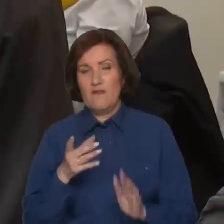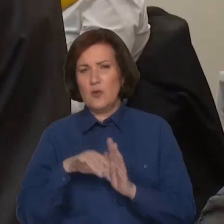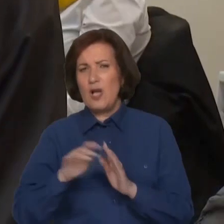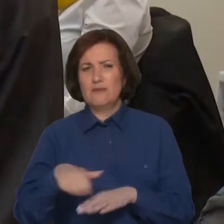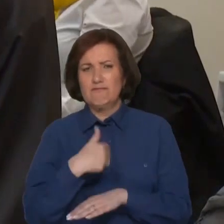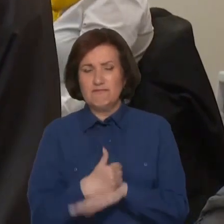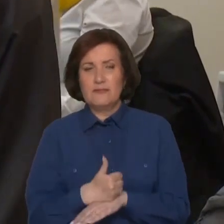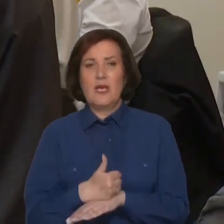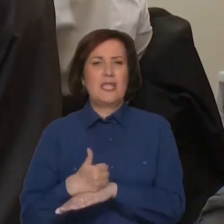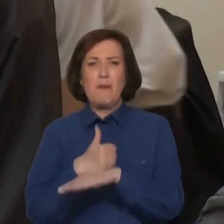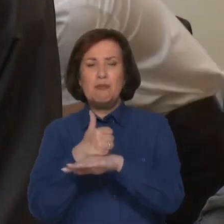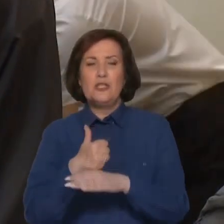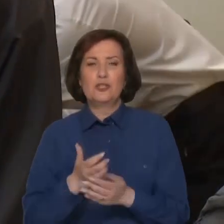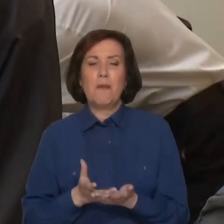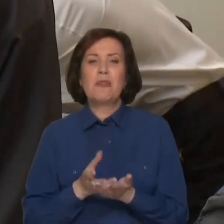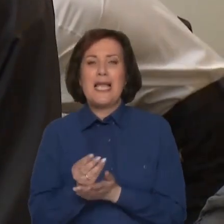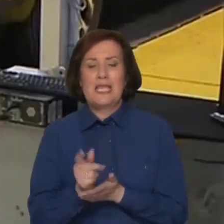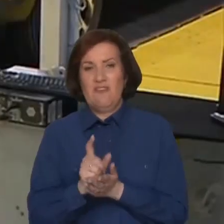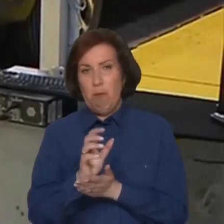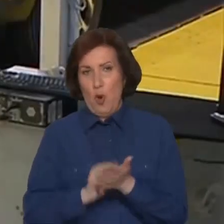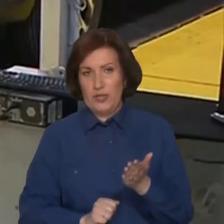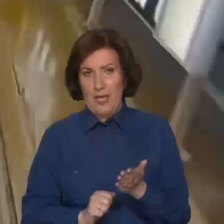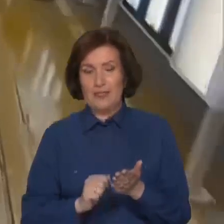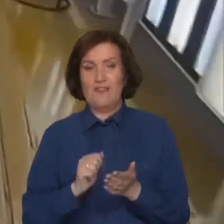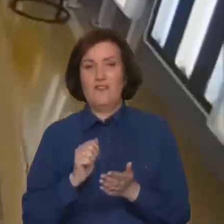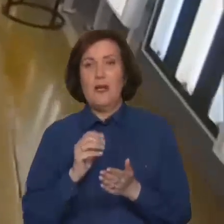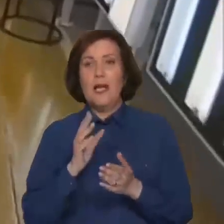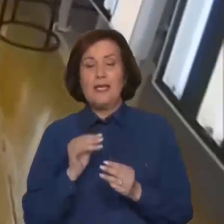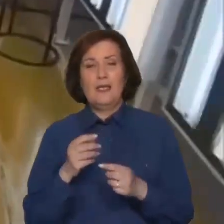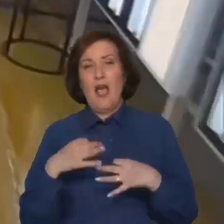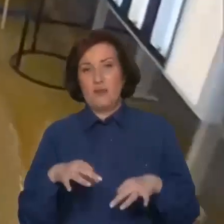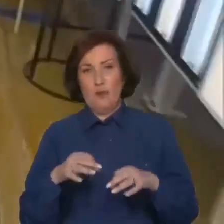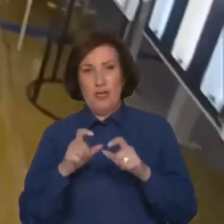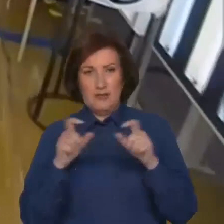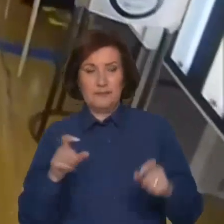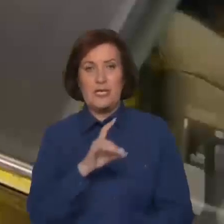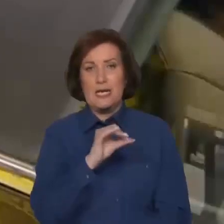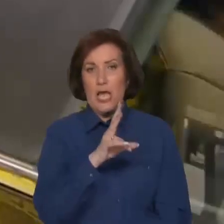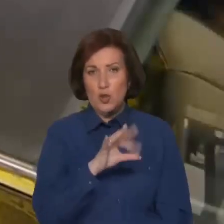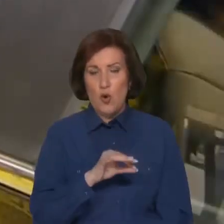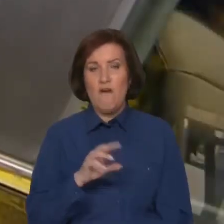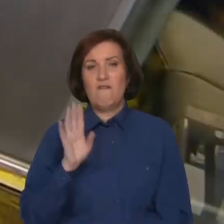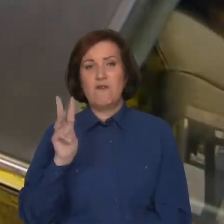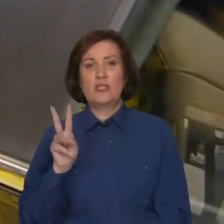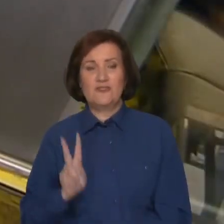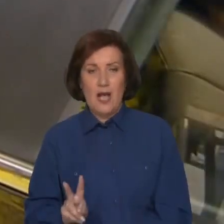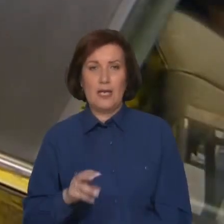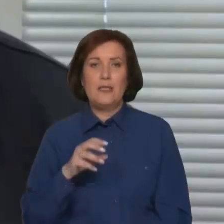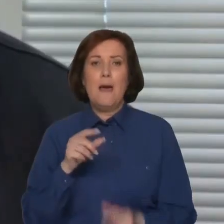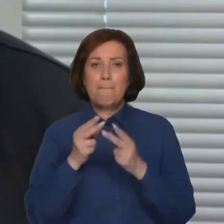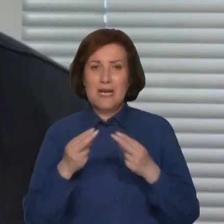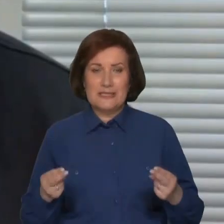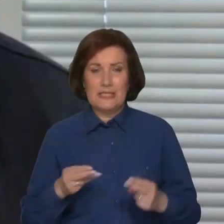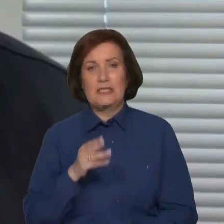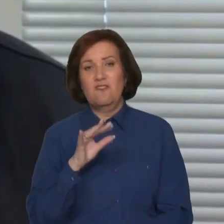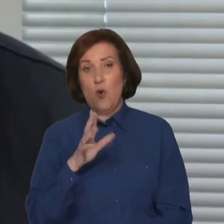топ найбільших платників податків іноземного походження, а також автомобільні гіганти, зокрема Renault, Volkswagen, Mercedes та Volvo.